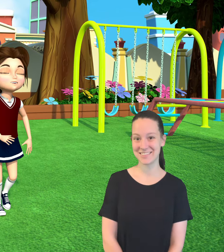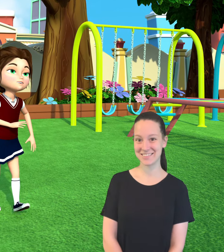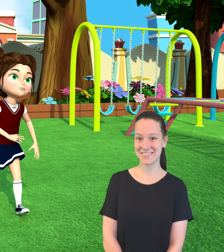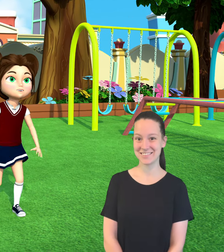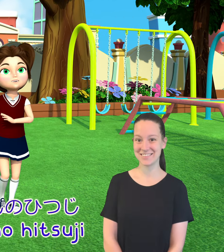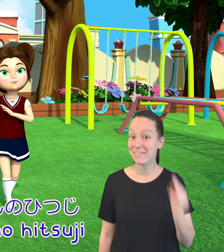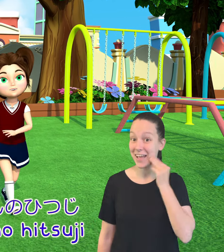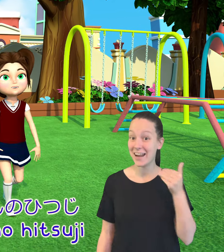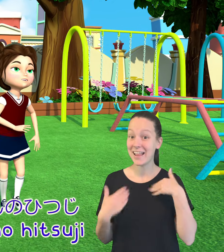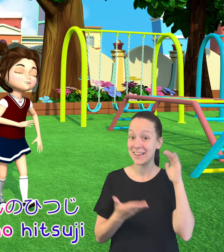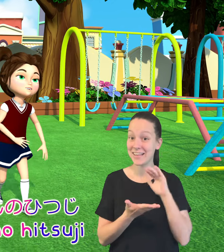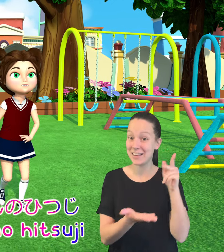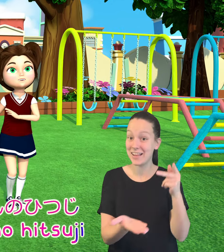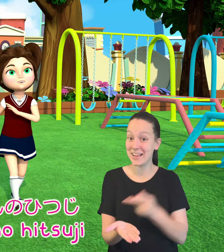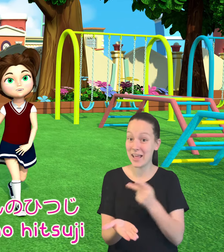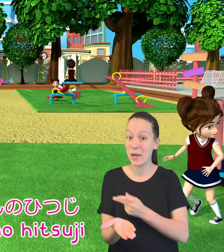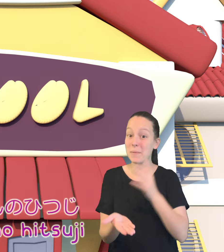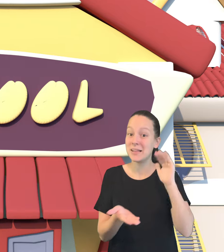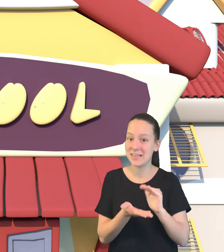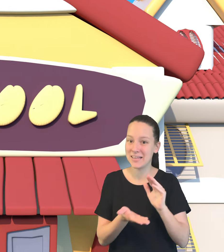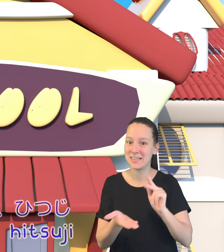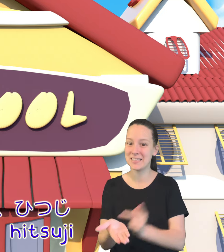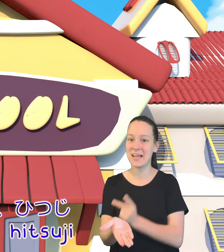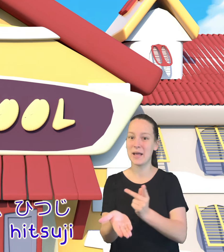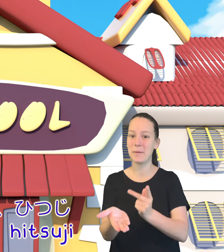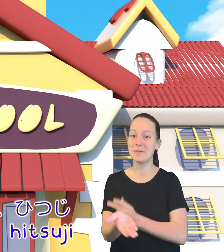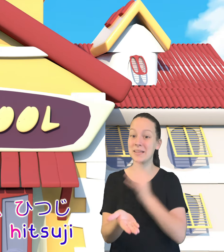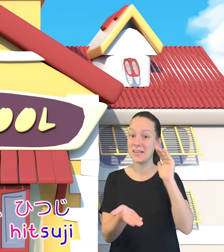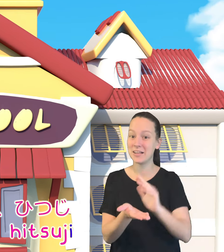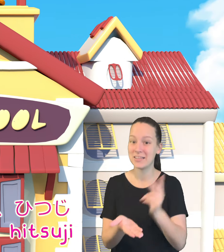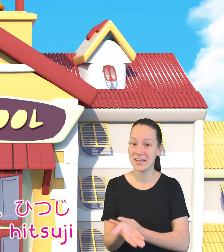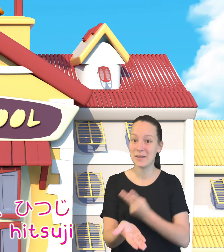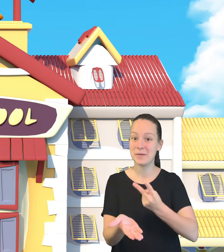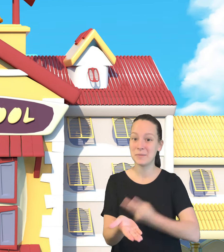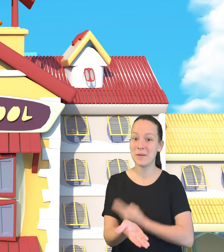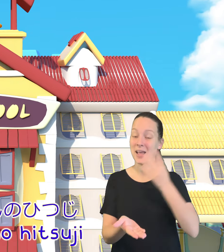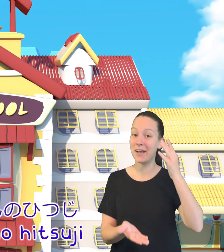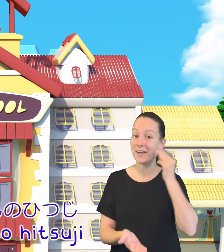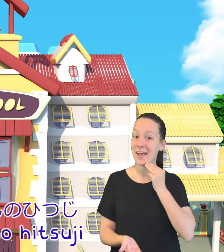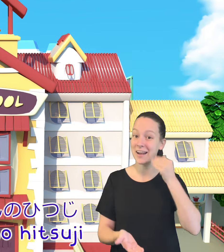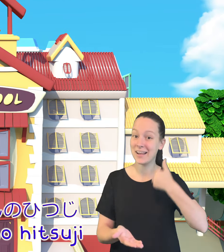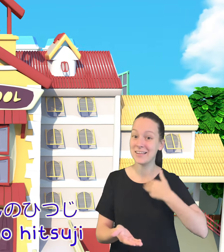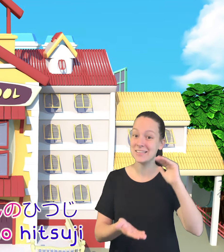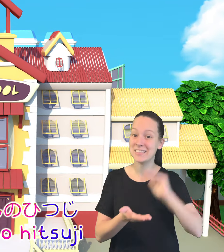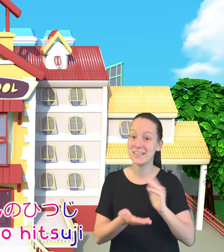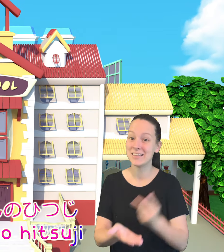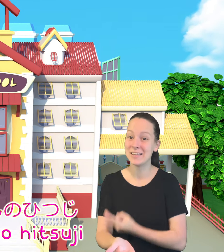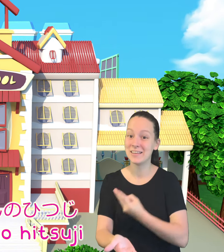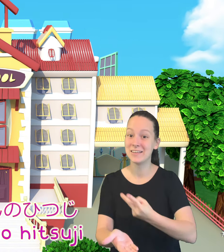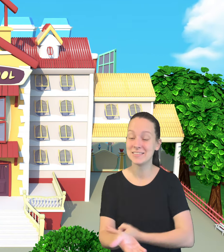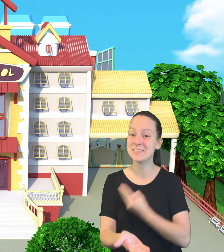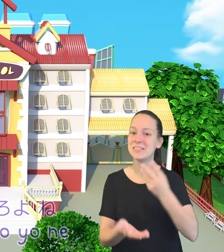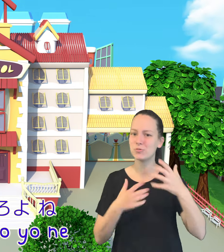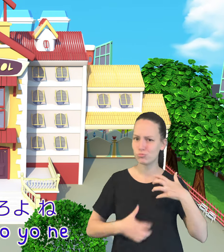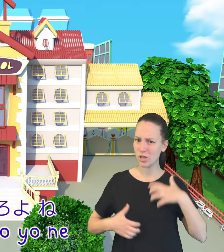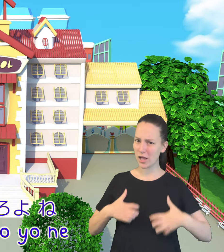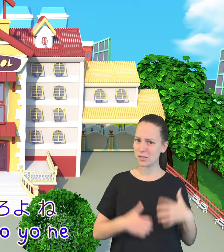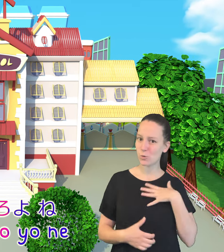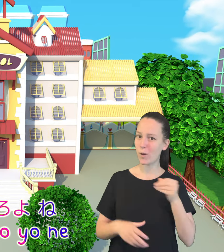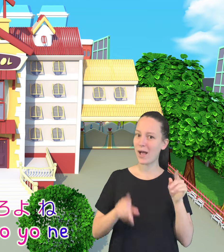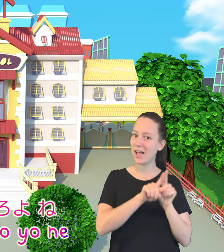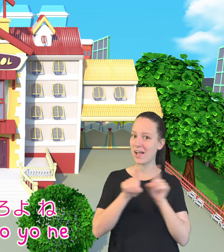羊メリさんの羊羊羊メリさんの羊